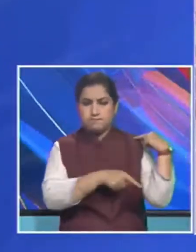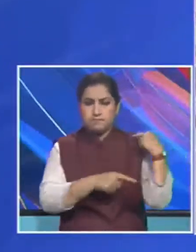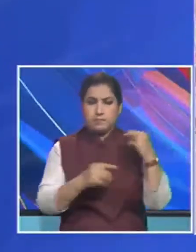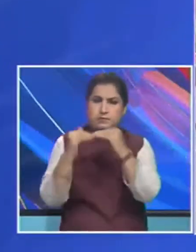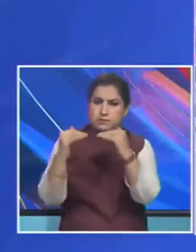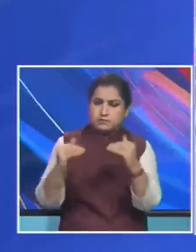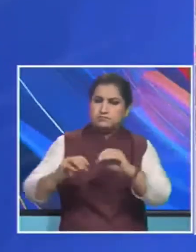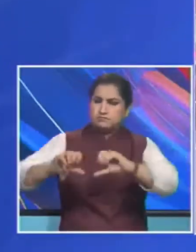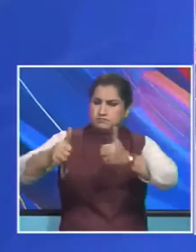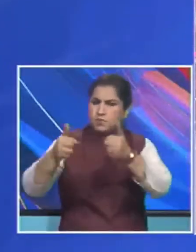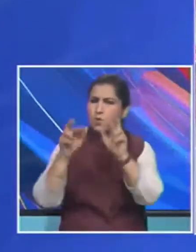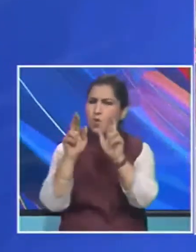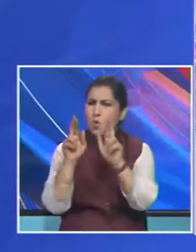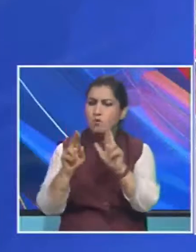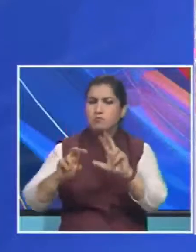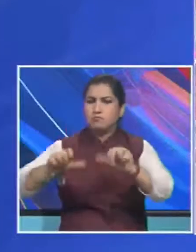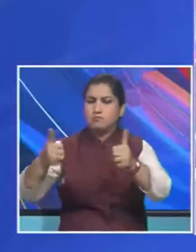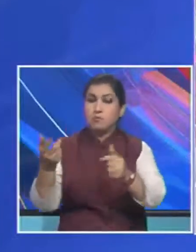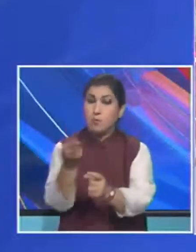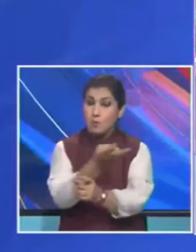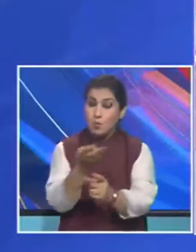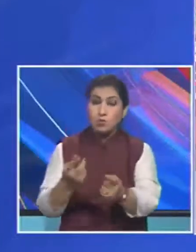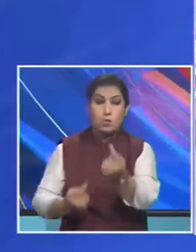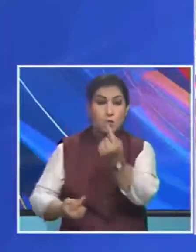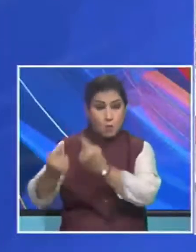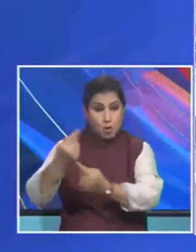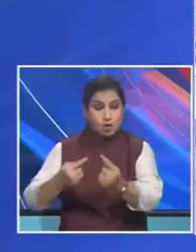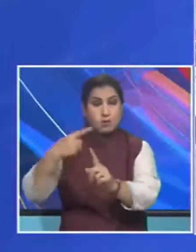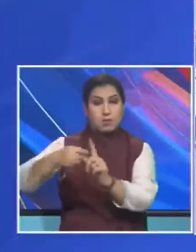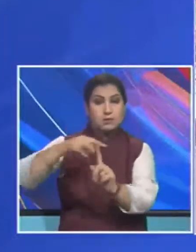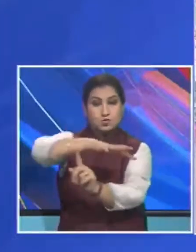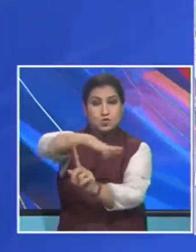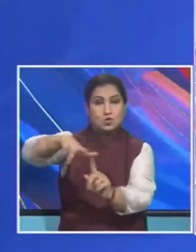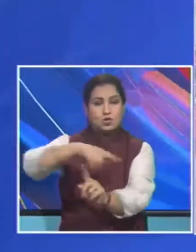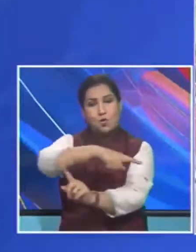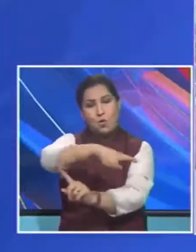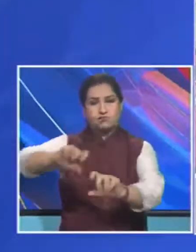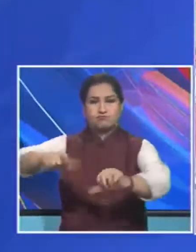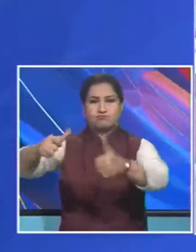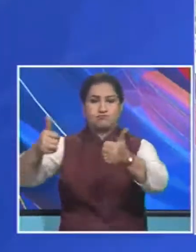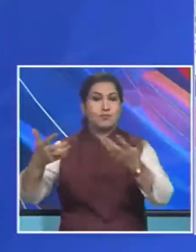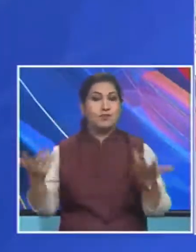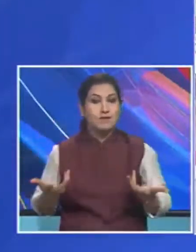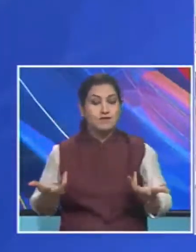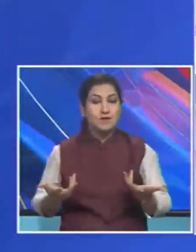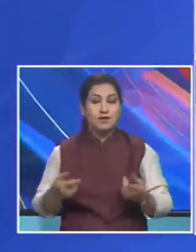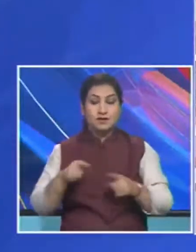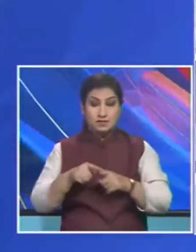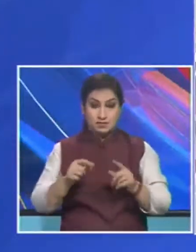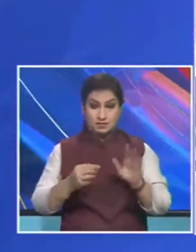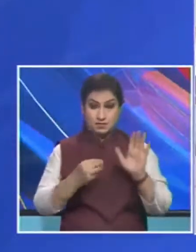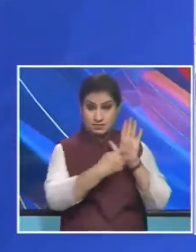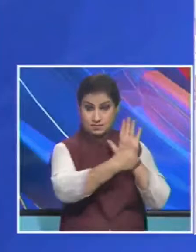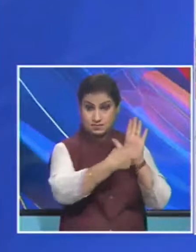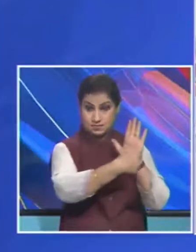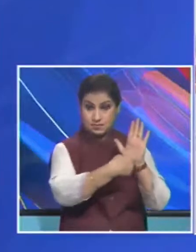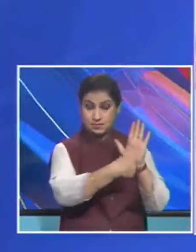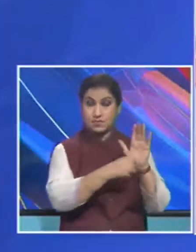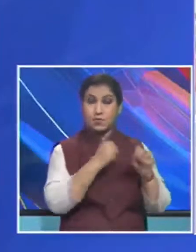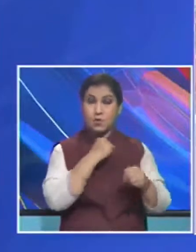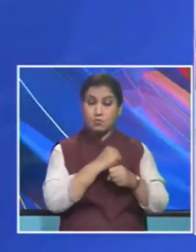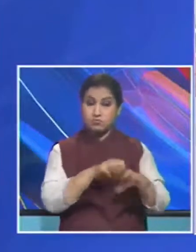and successful at both the political and social levels. And it is because the scope of these often